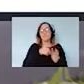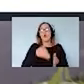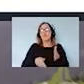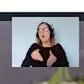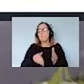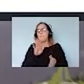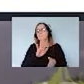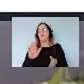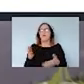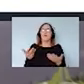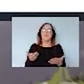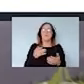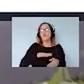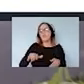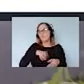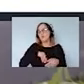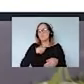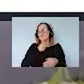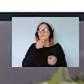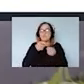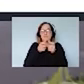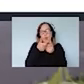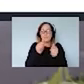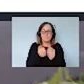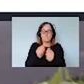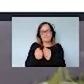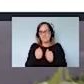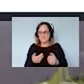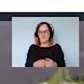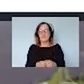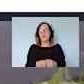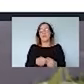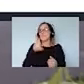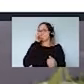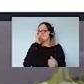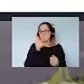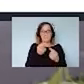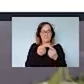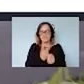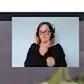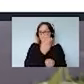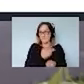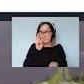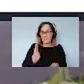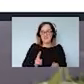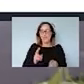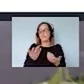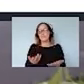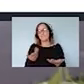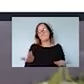który mamy i którym dzieciaki mogą sterować. Natomiast kiedy nie możemy przyjść do takiej instytucji, no to